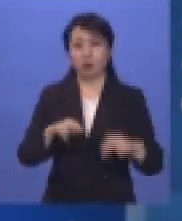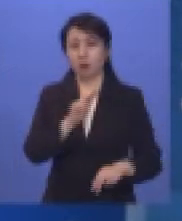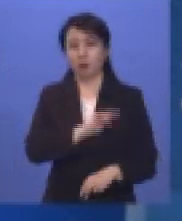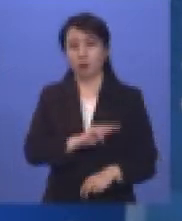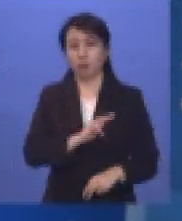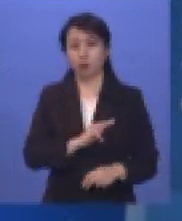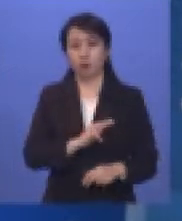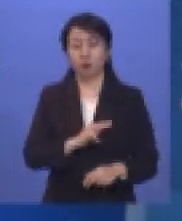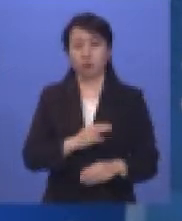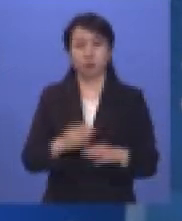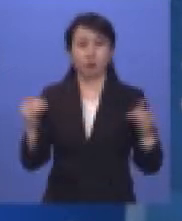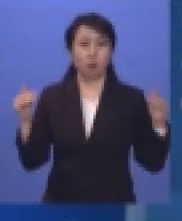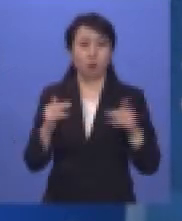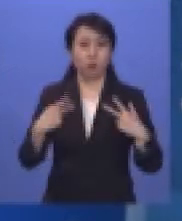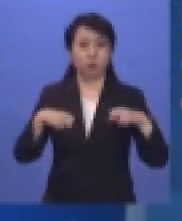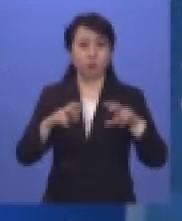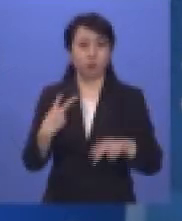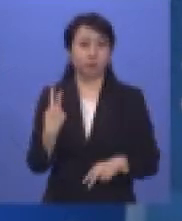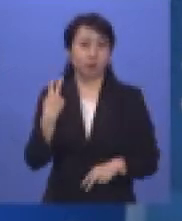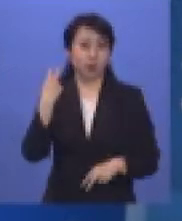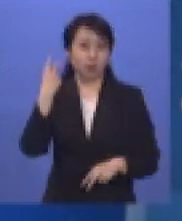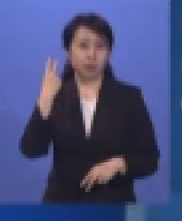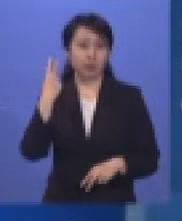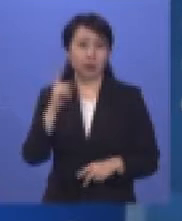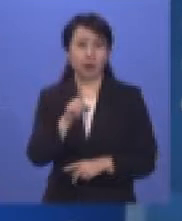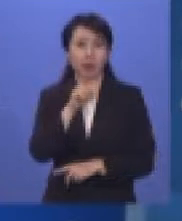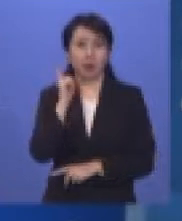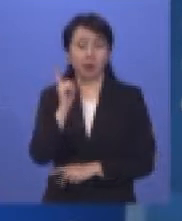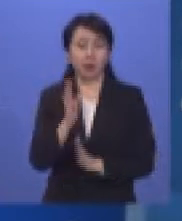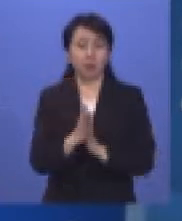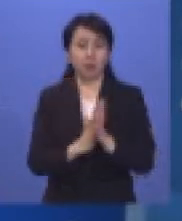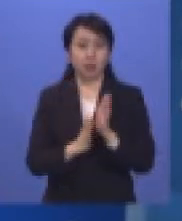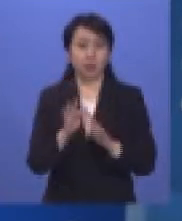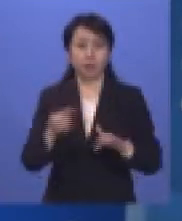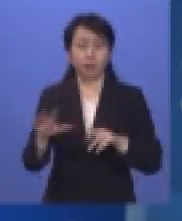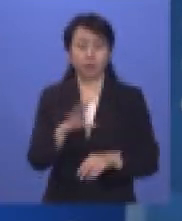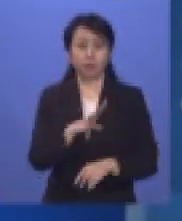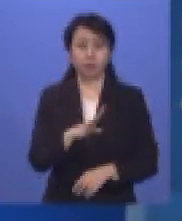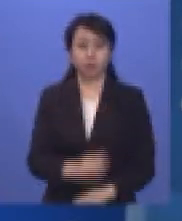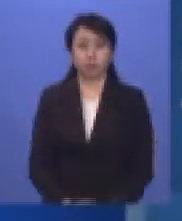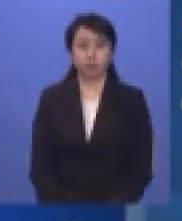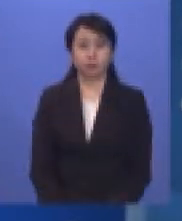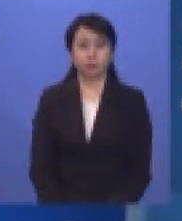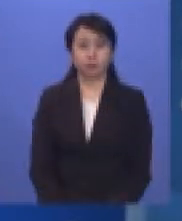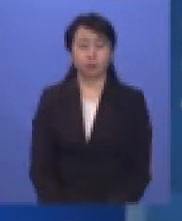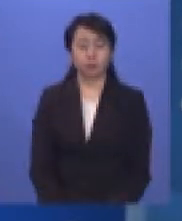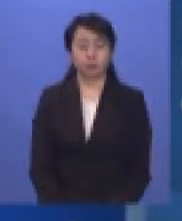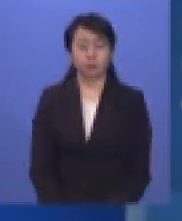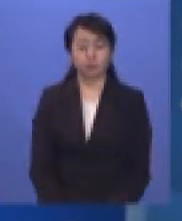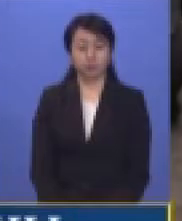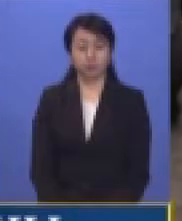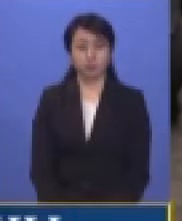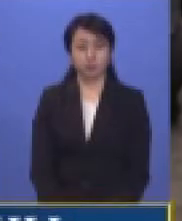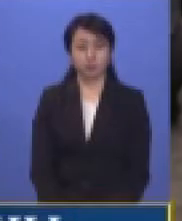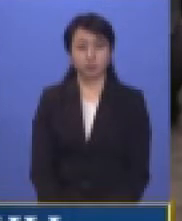работ и частного колледжа по специальностям парикмахер, стилист и озеленение. На мероприятии побывала и наша съемочная группа.